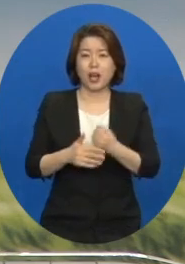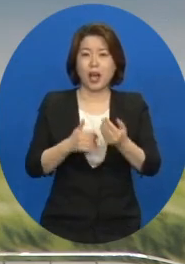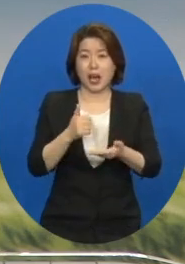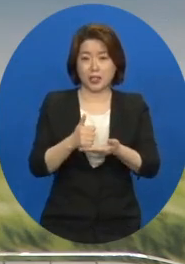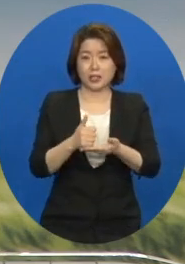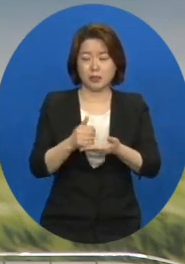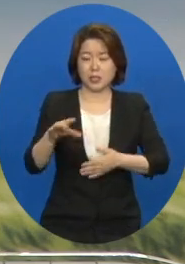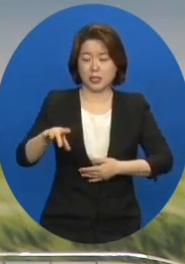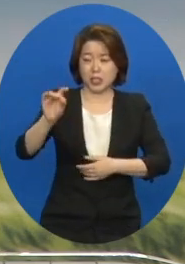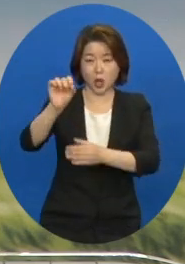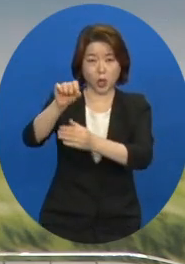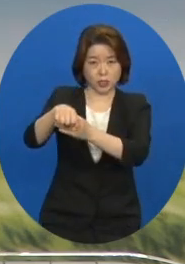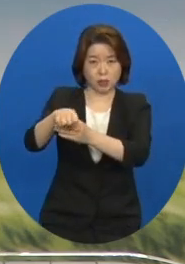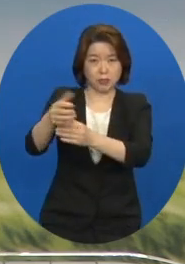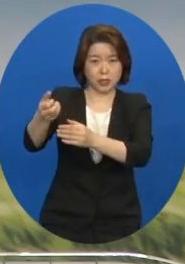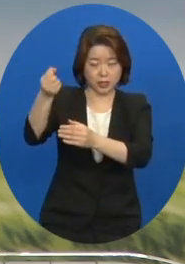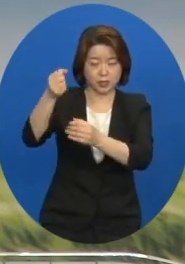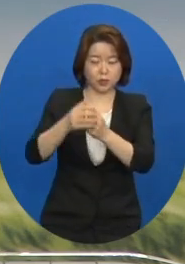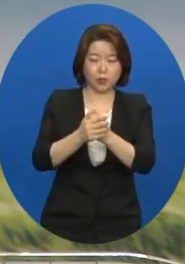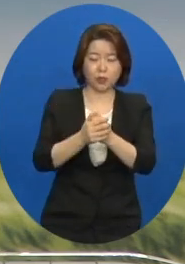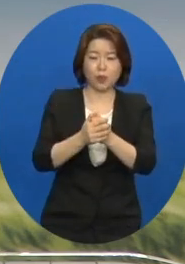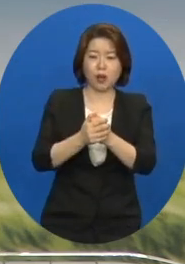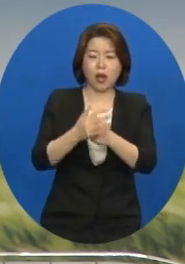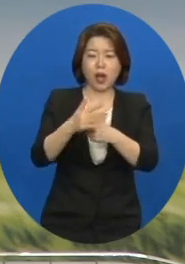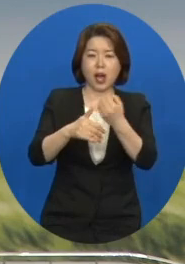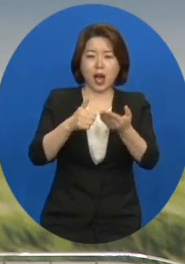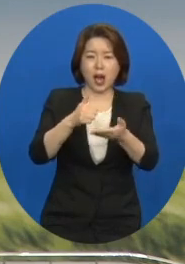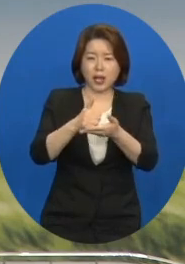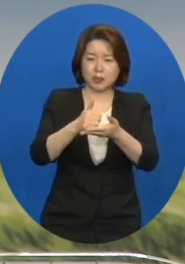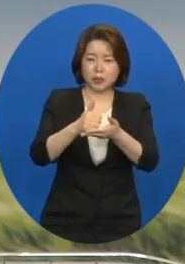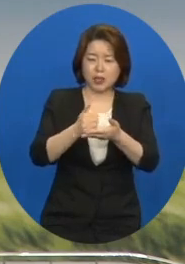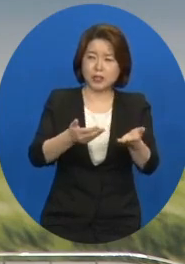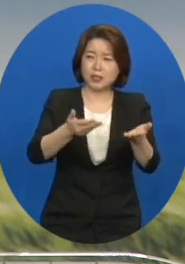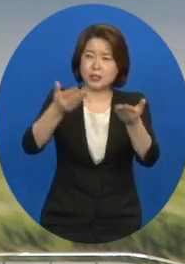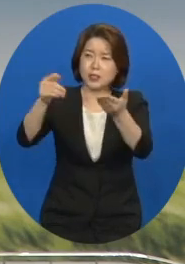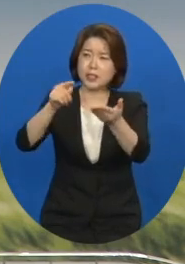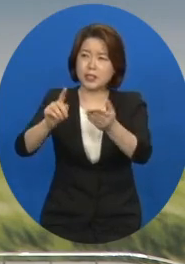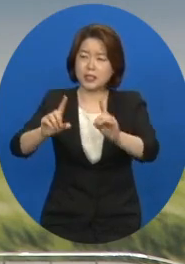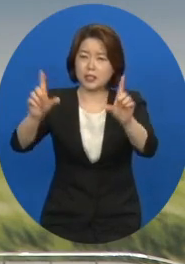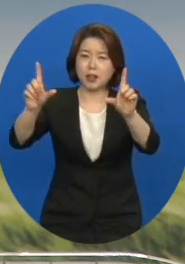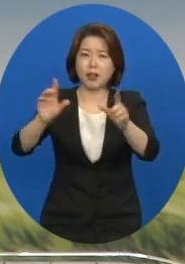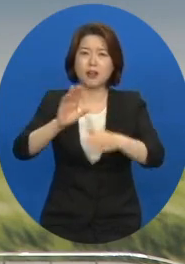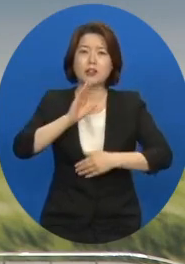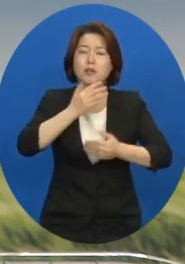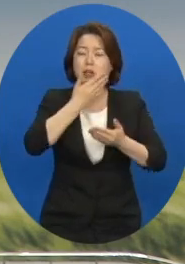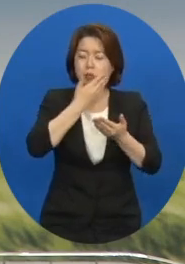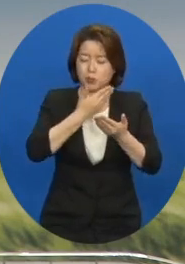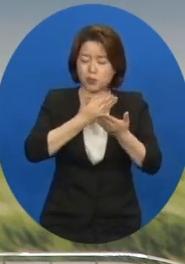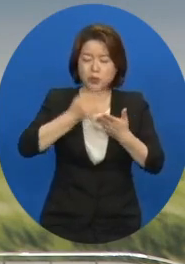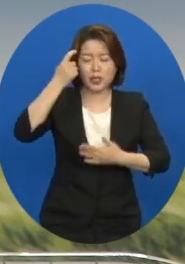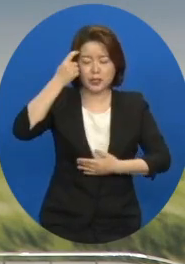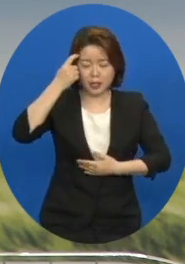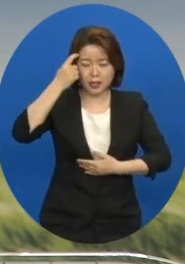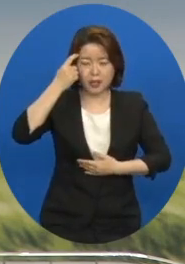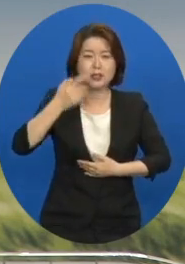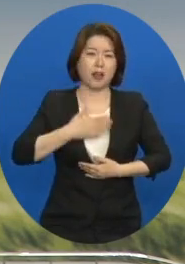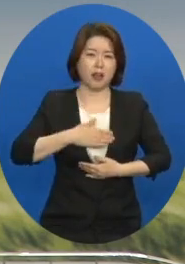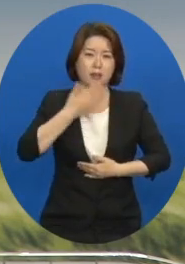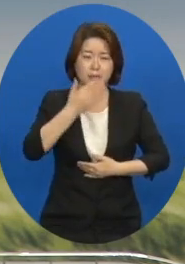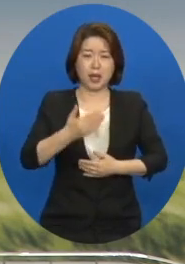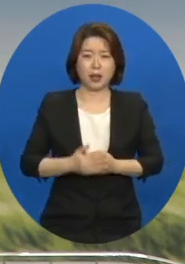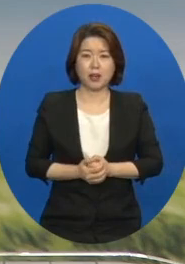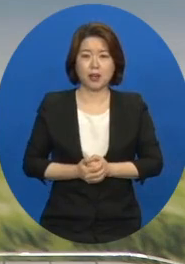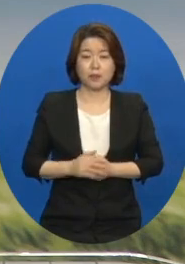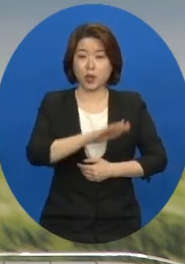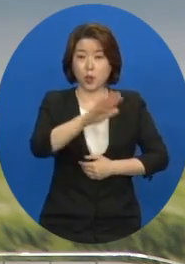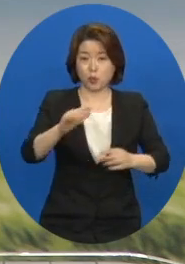하나님께서 첫 열매로 하나님께 드리는 이 날을 얼마나 소중하게 생각하셨는가 알수 있는 거죠. 우리